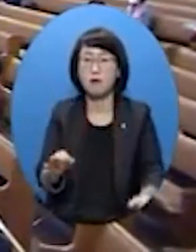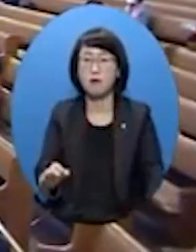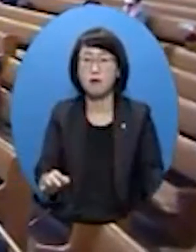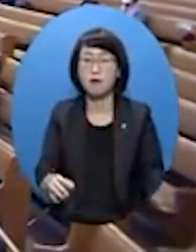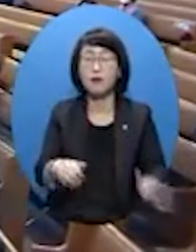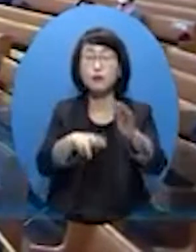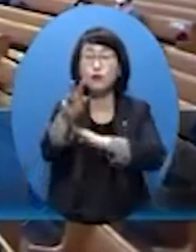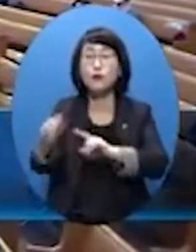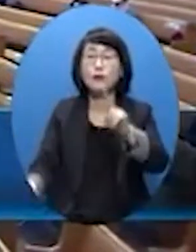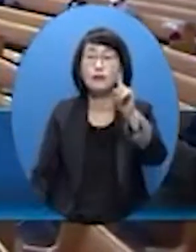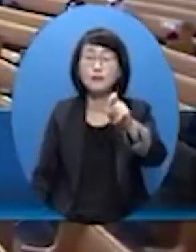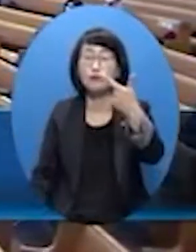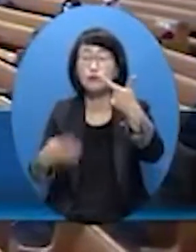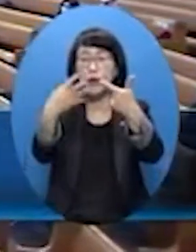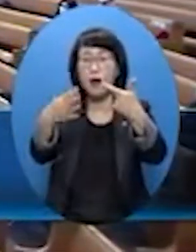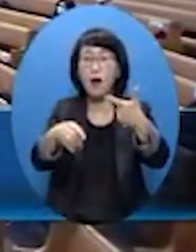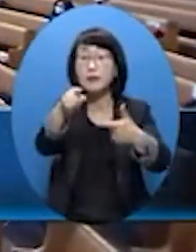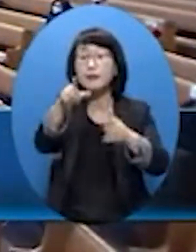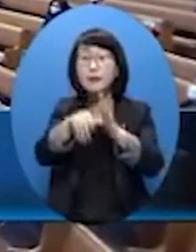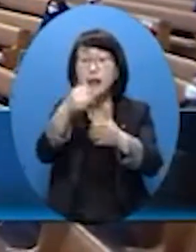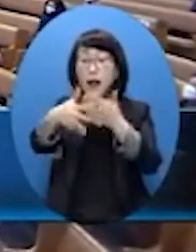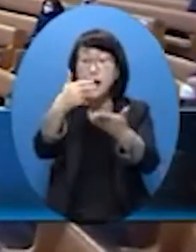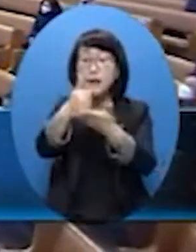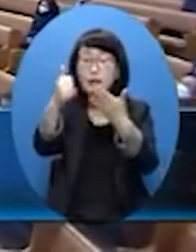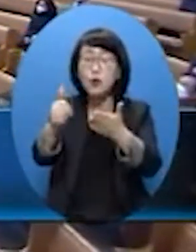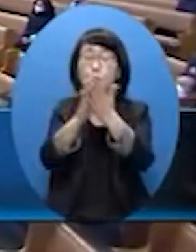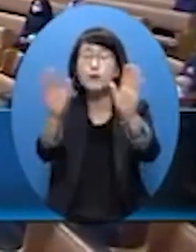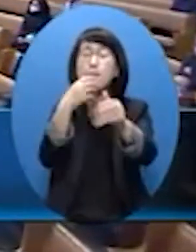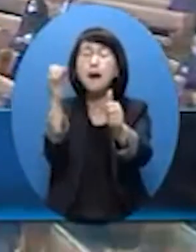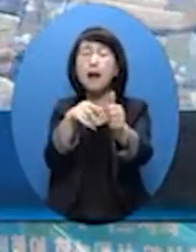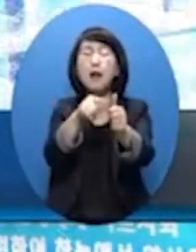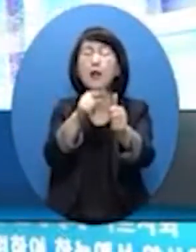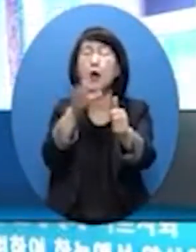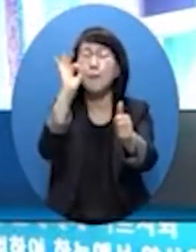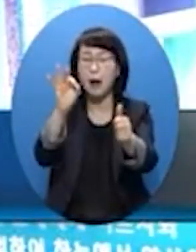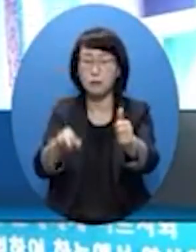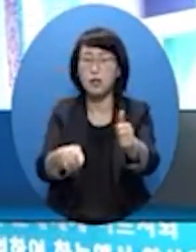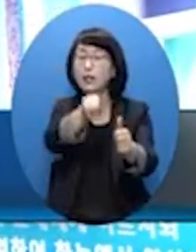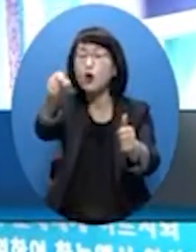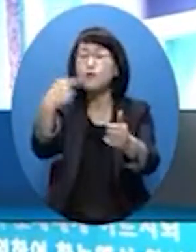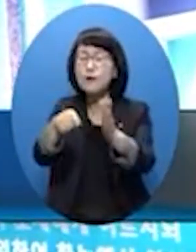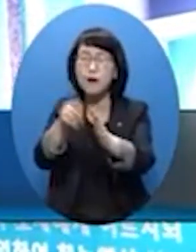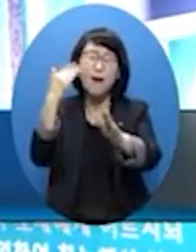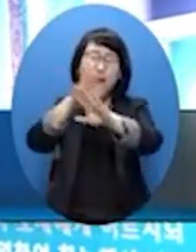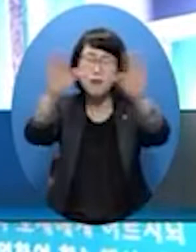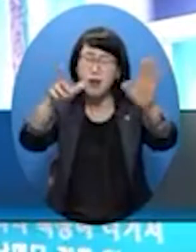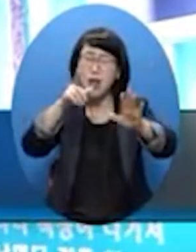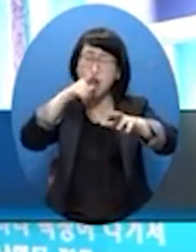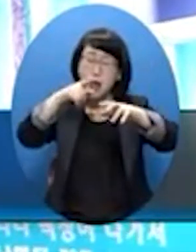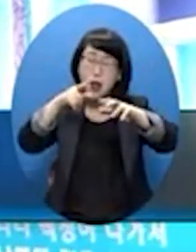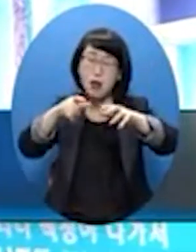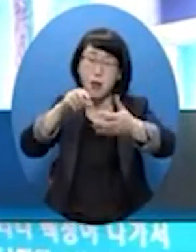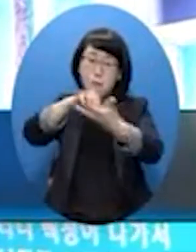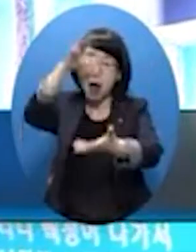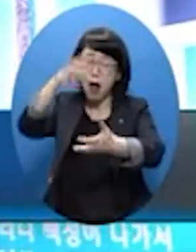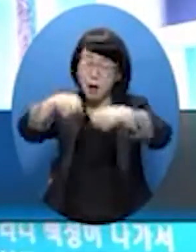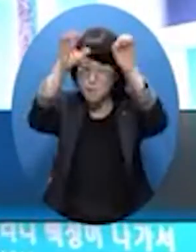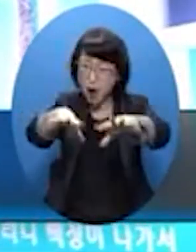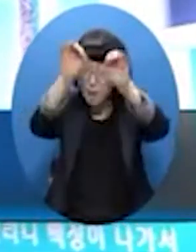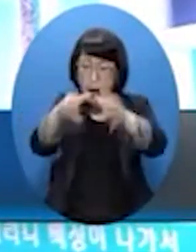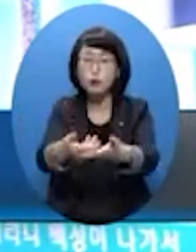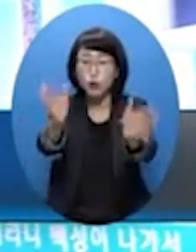죽 26장 4 드립니다 그때의 얇게 서 모세에게 이르시되 보라 내가 너희를 위하여 하늘에서 양식을 비 같이 내려진 이